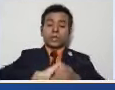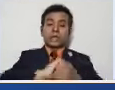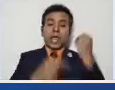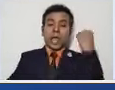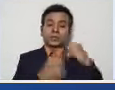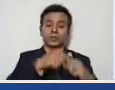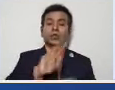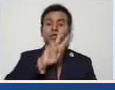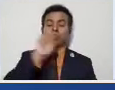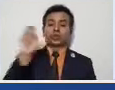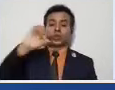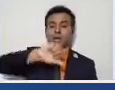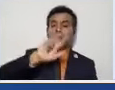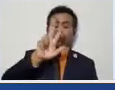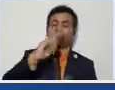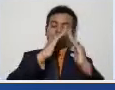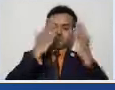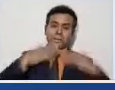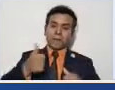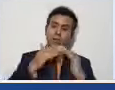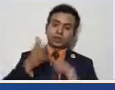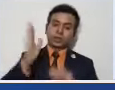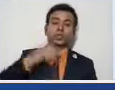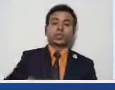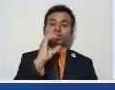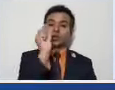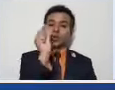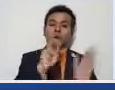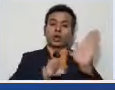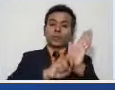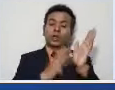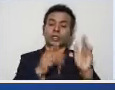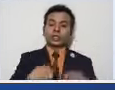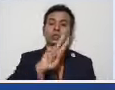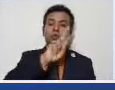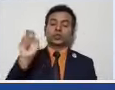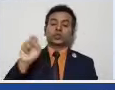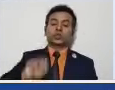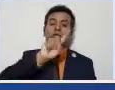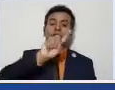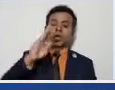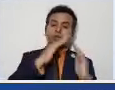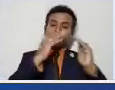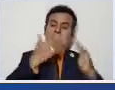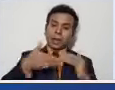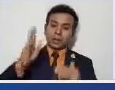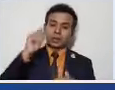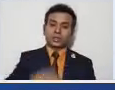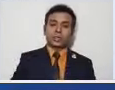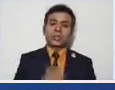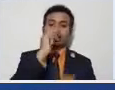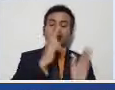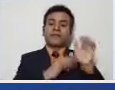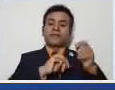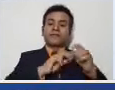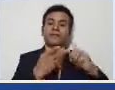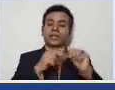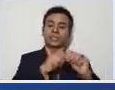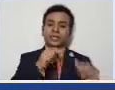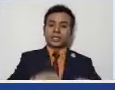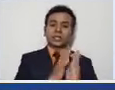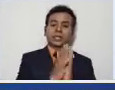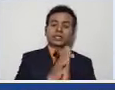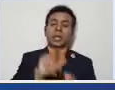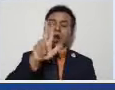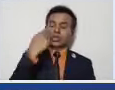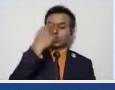যদি আমরা হাসপাতালগুলি দেখি তাহলে কুয়েত মৈত্রী হাসপাতাল থেকে এ পর্যন্ত ছাড়া পেয়েছে 298 জন কুর্মিটোলা